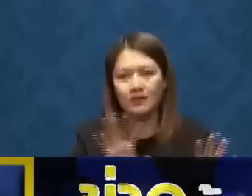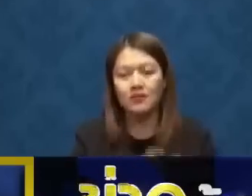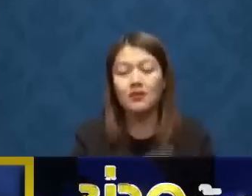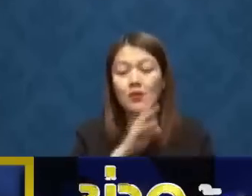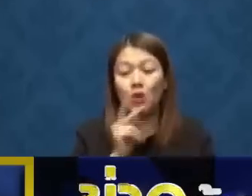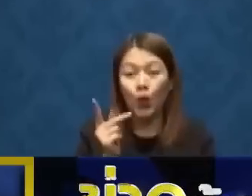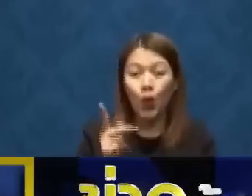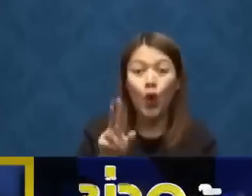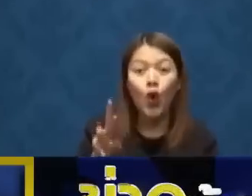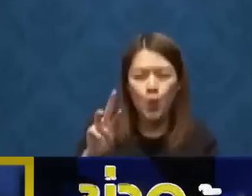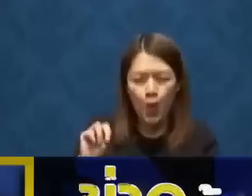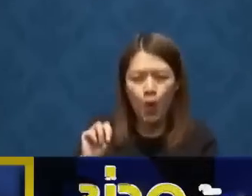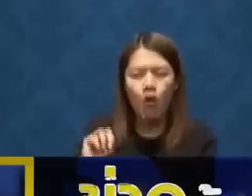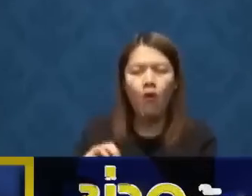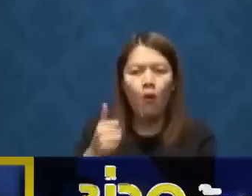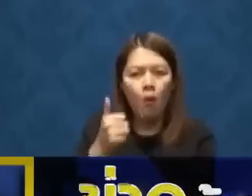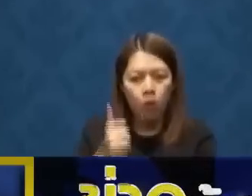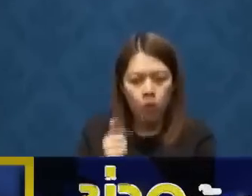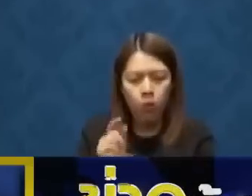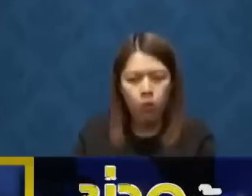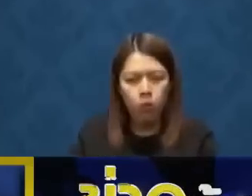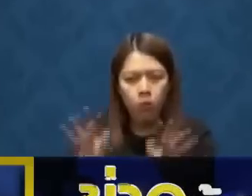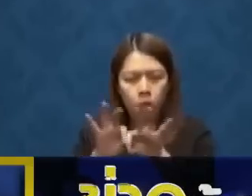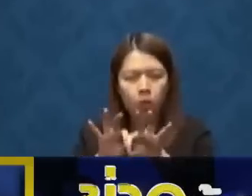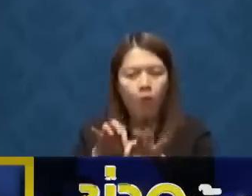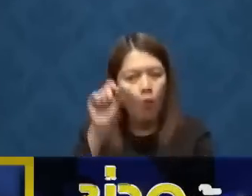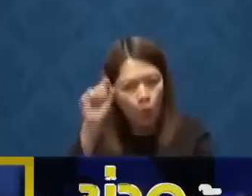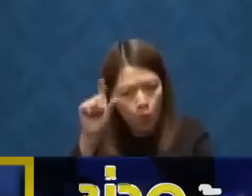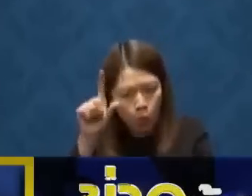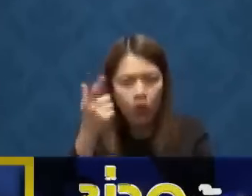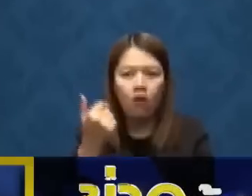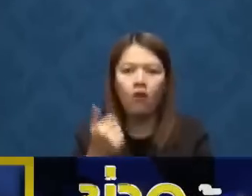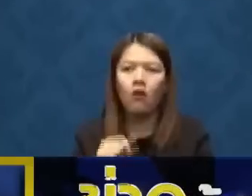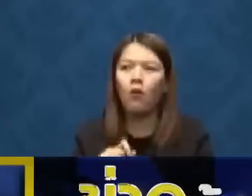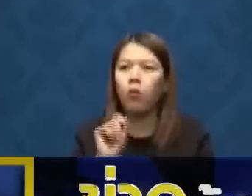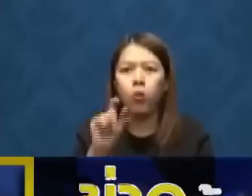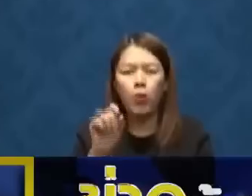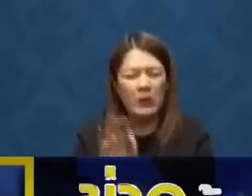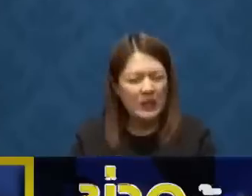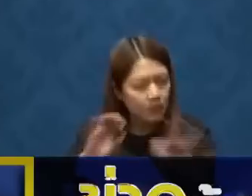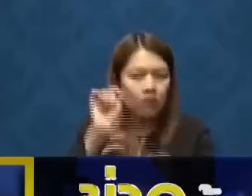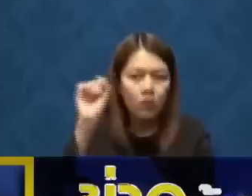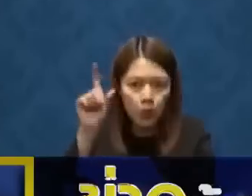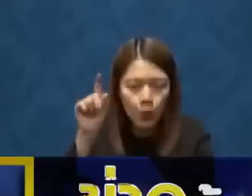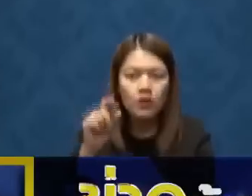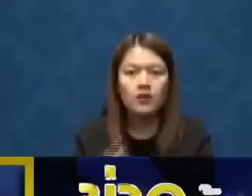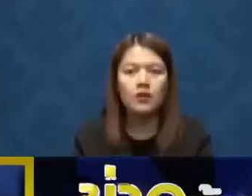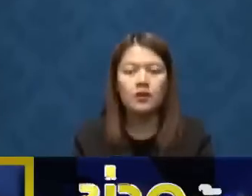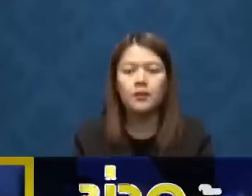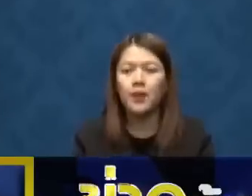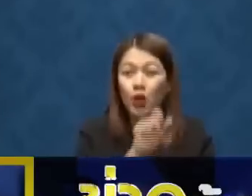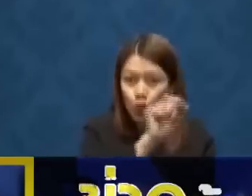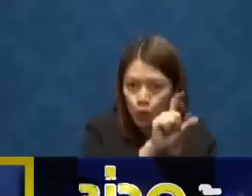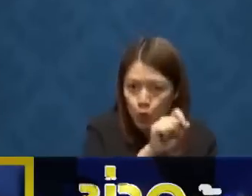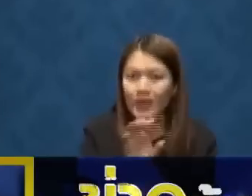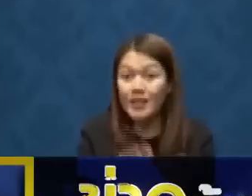นว่ามีความจำเป็นมีความเร่งด่วนฉุกเฉินจำเป็นเร่งด่วนนะครับท่านประธานมันมีสองคำฉุกเฉิน